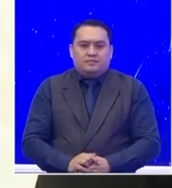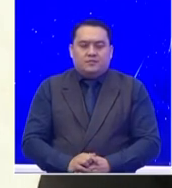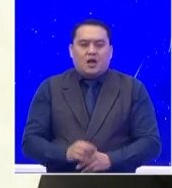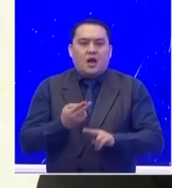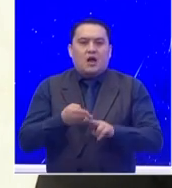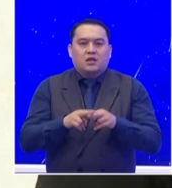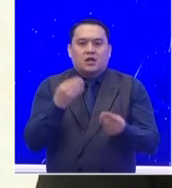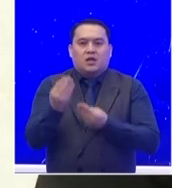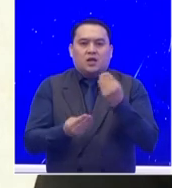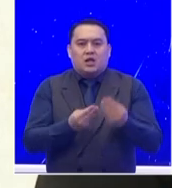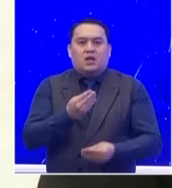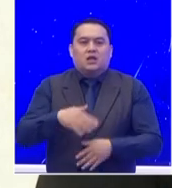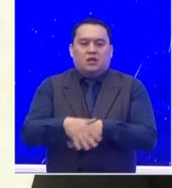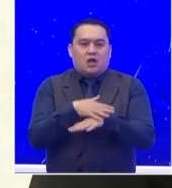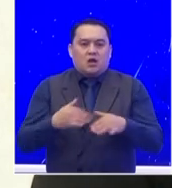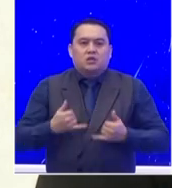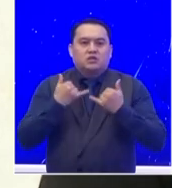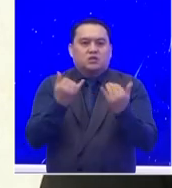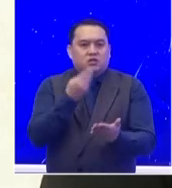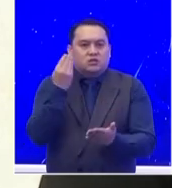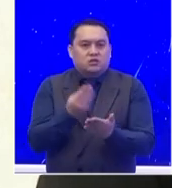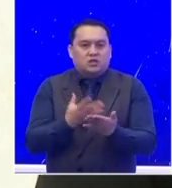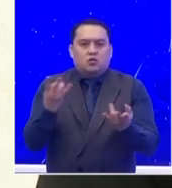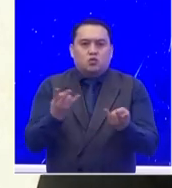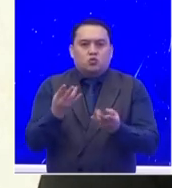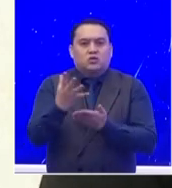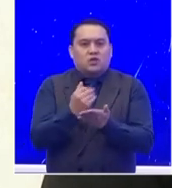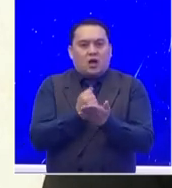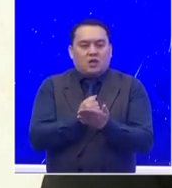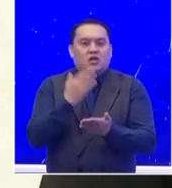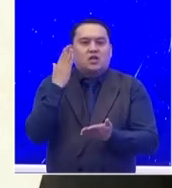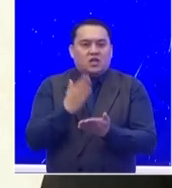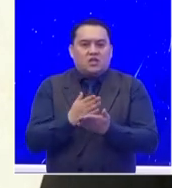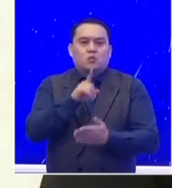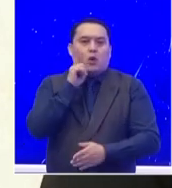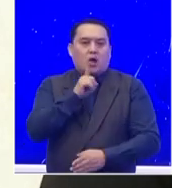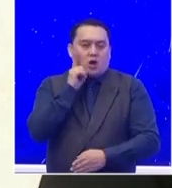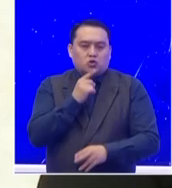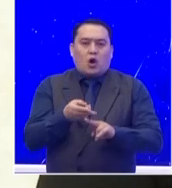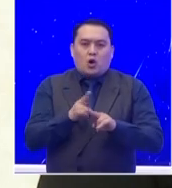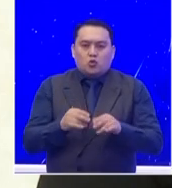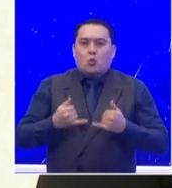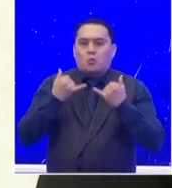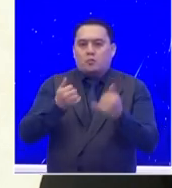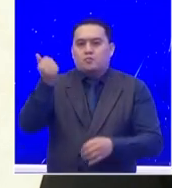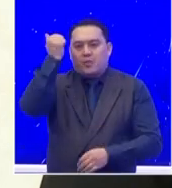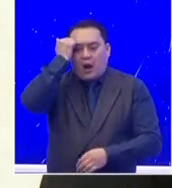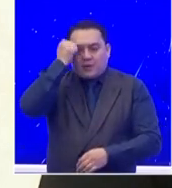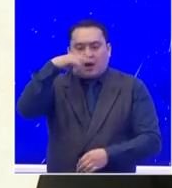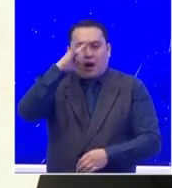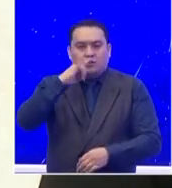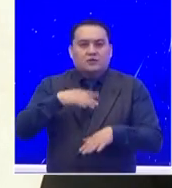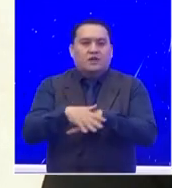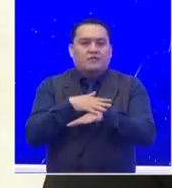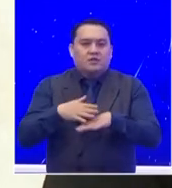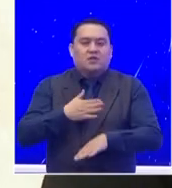Эта игра — наше народное достояние, ценность которую нужно сохранить. И пока есть такая молодежь, которая чтит память традиций казахского